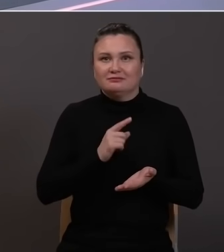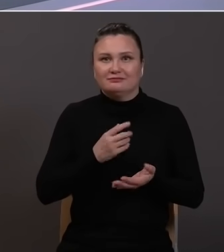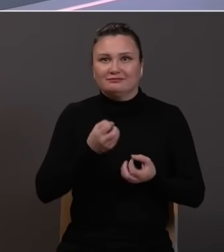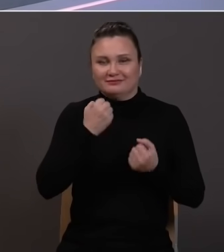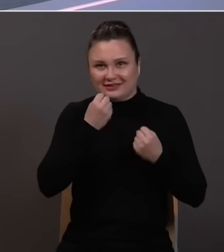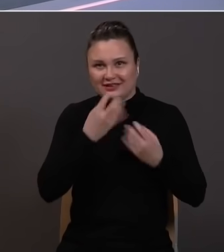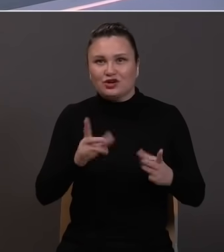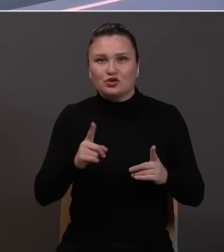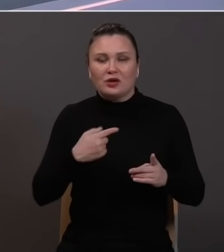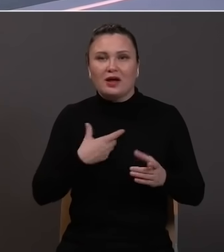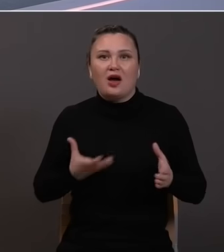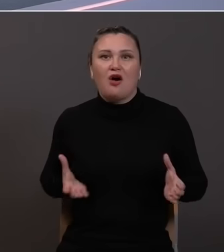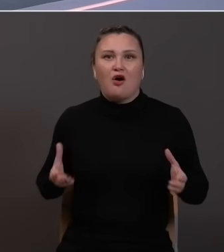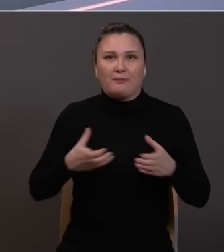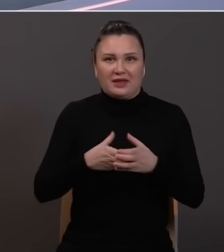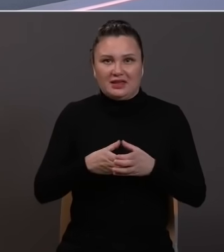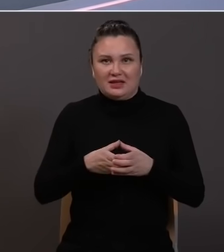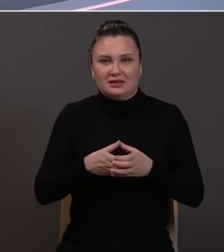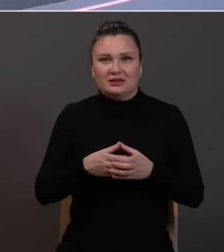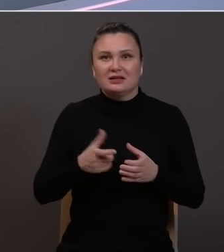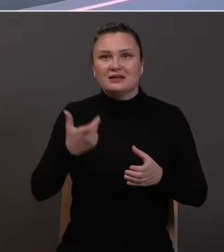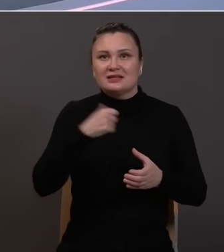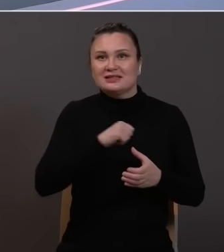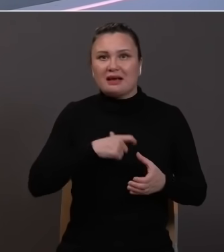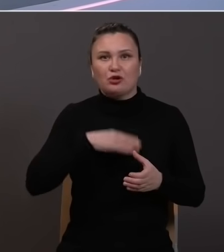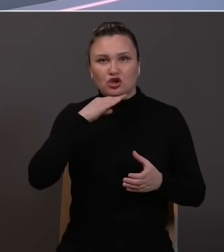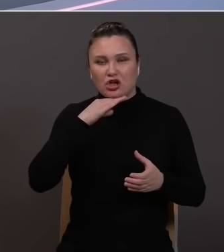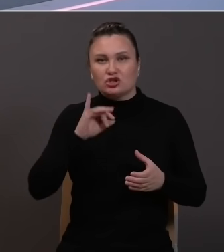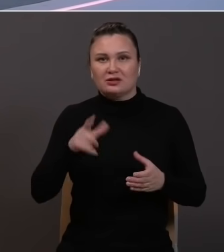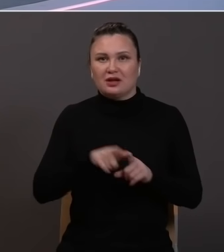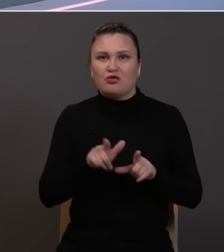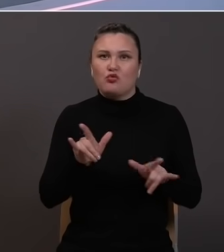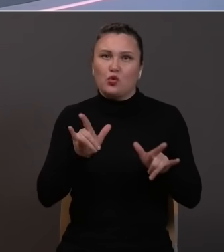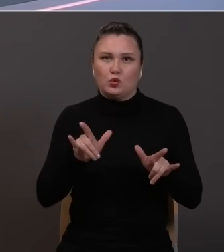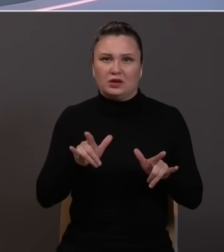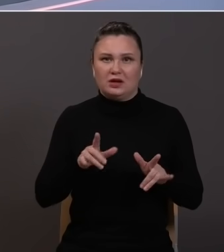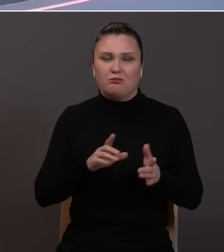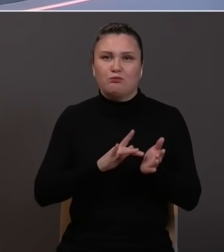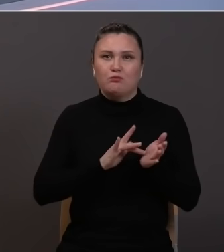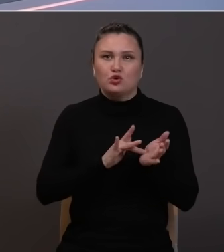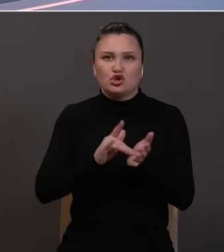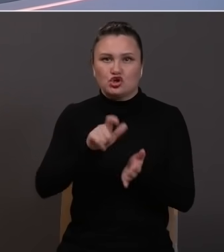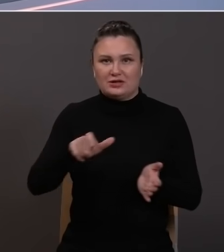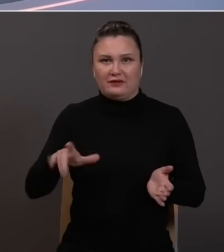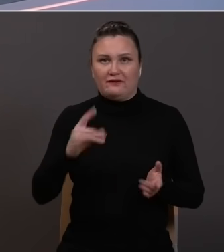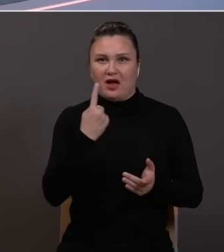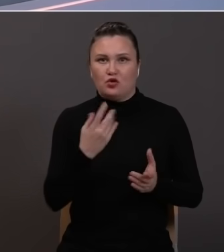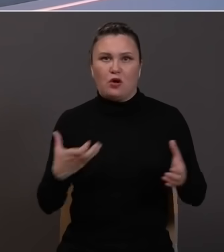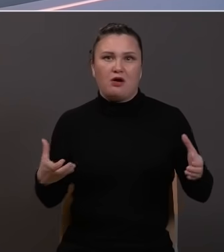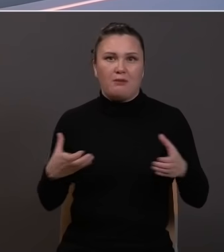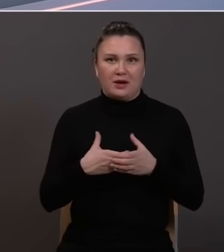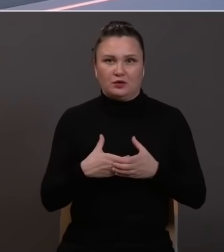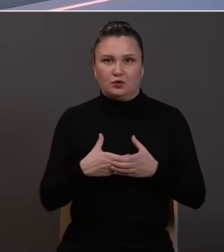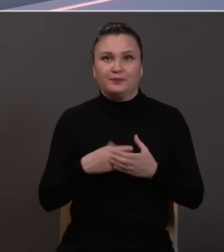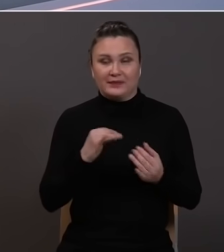невероятно самодостаточных и просто, ну, если можно сказать так, крутых путешественников в одну команду. И на